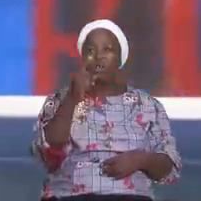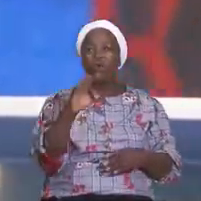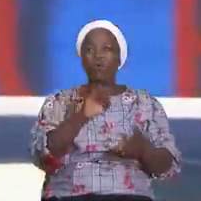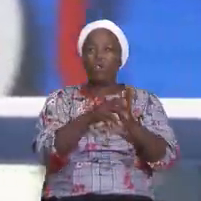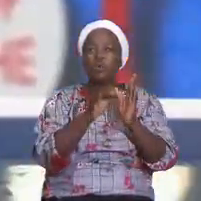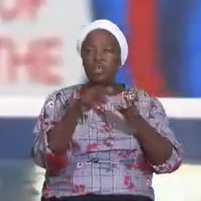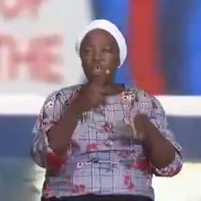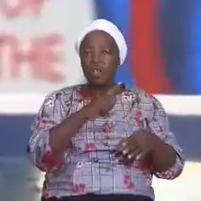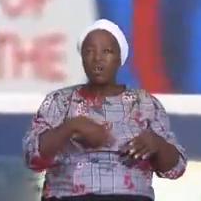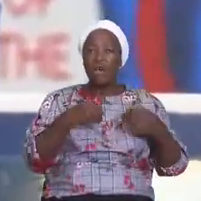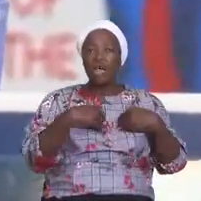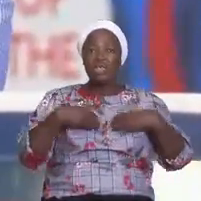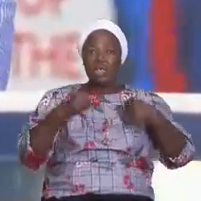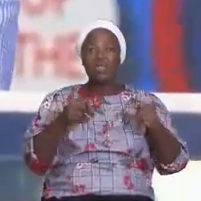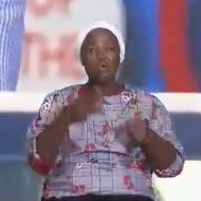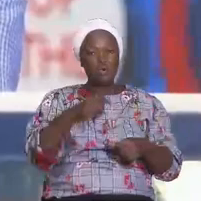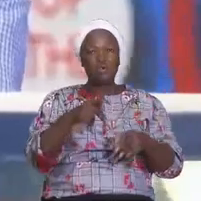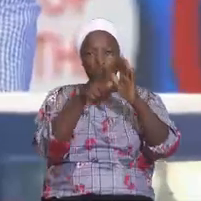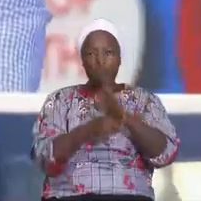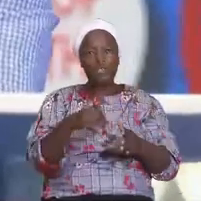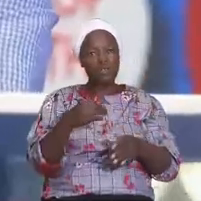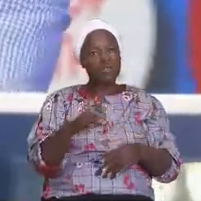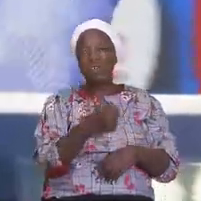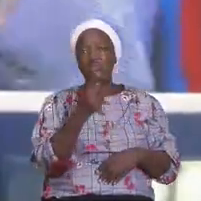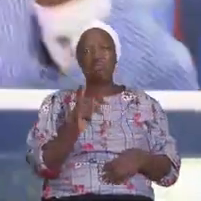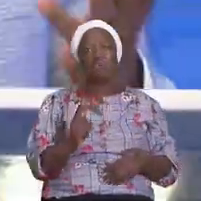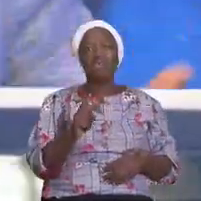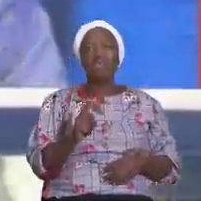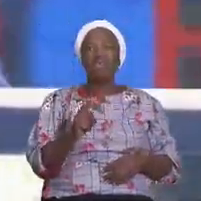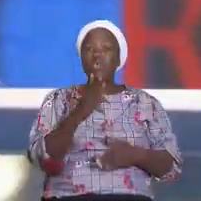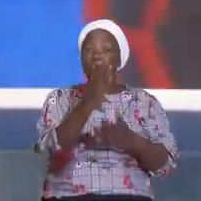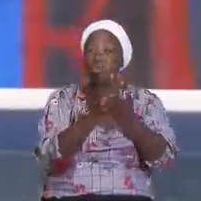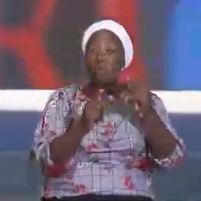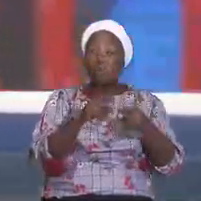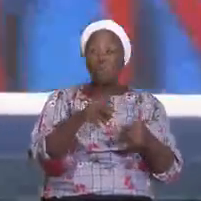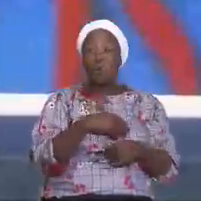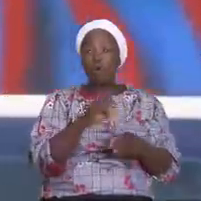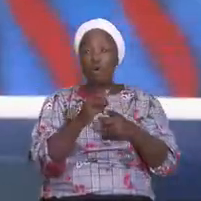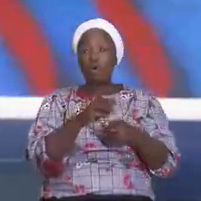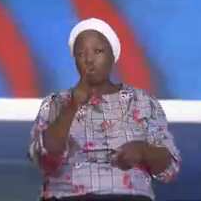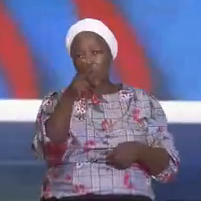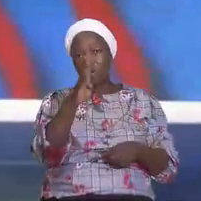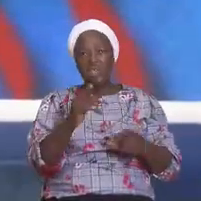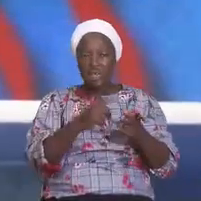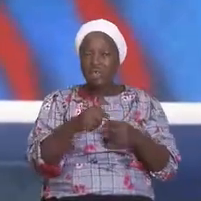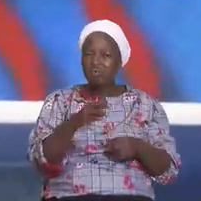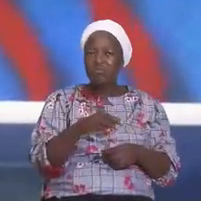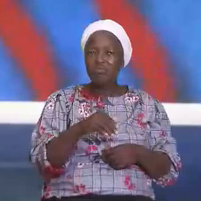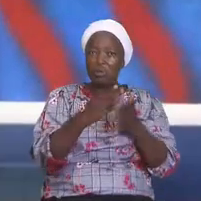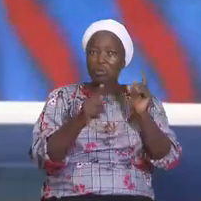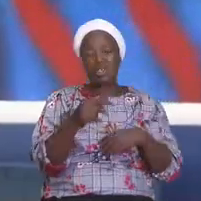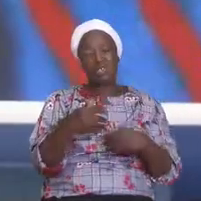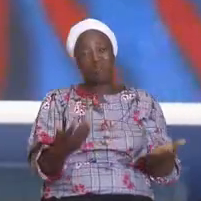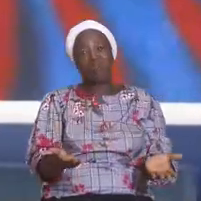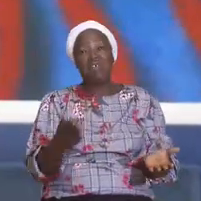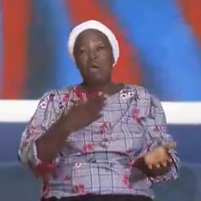qui étaient guéris, aucun n'était sous l'empire de Dieu. Beaucoup disent, ma maladie